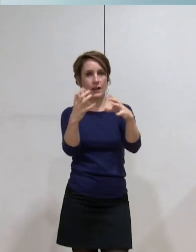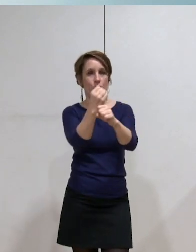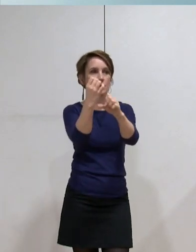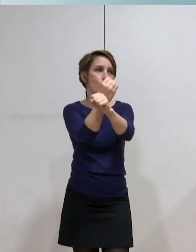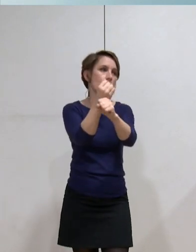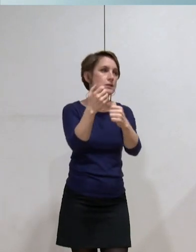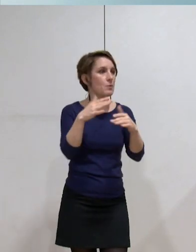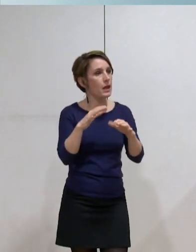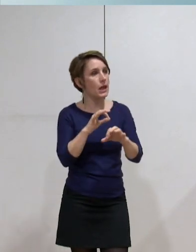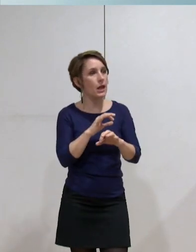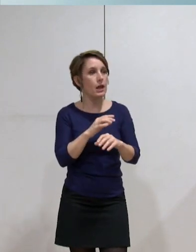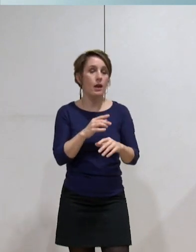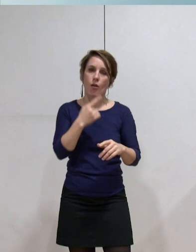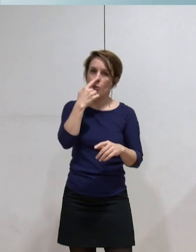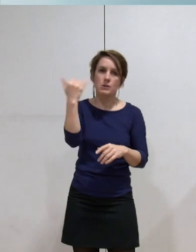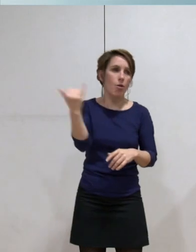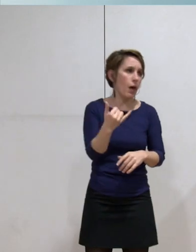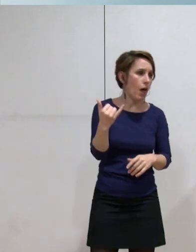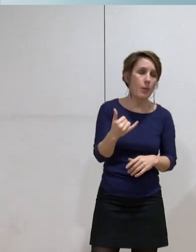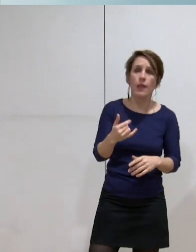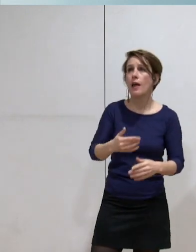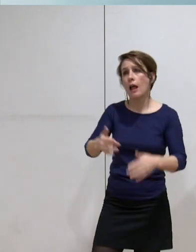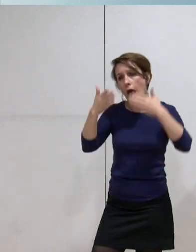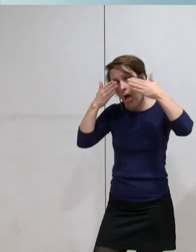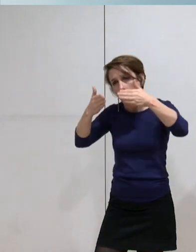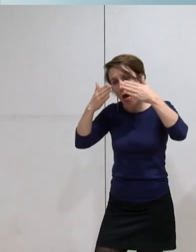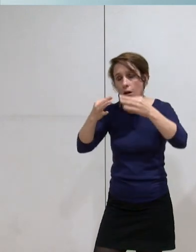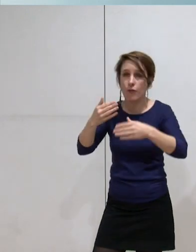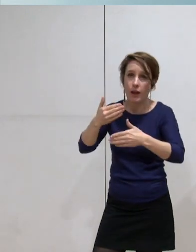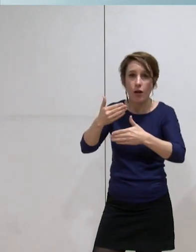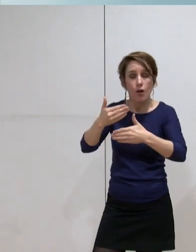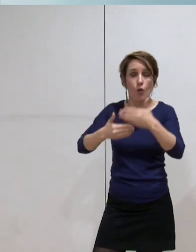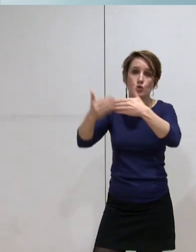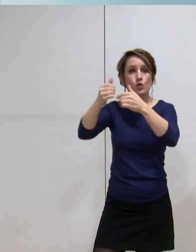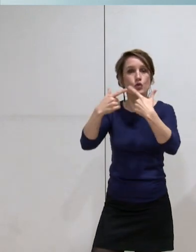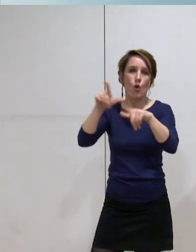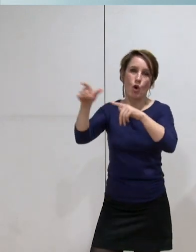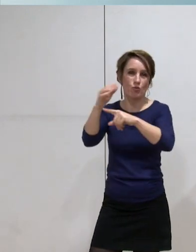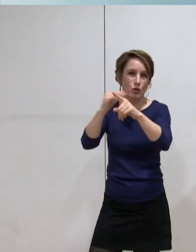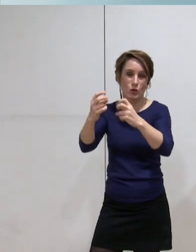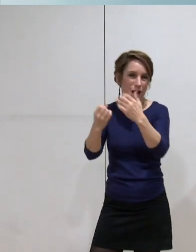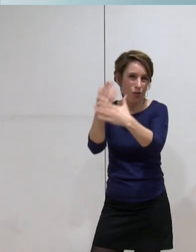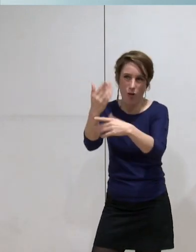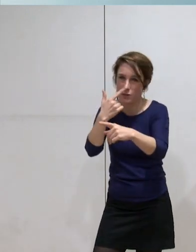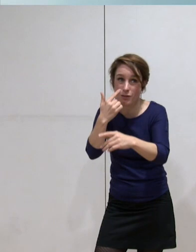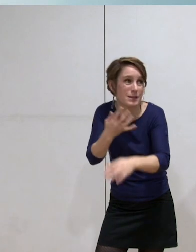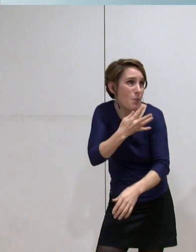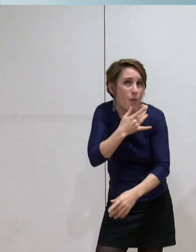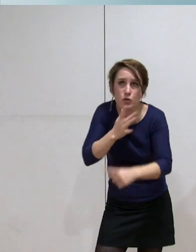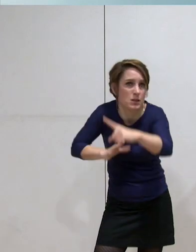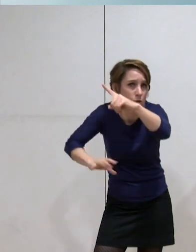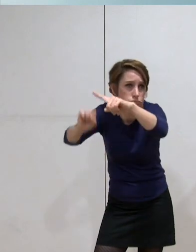pan sur la construction de logement social neuf qu'il faudrait pour atteindre cet objectif enfin je